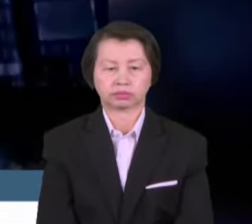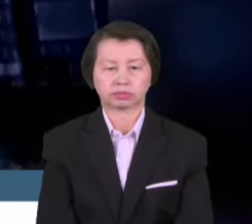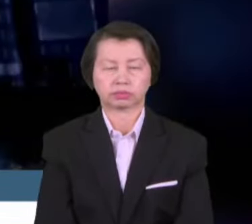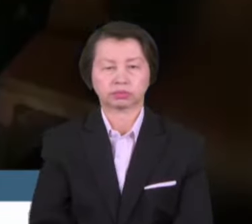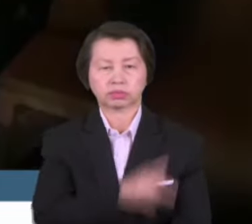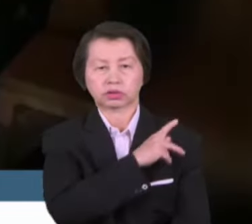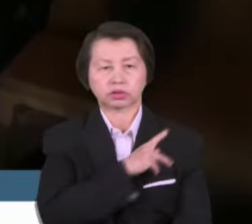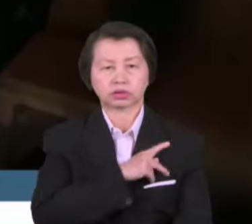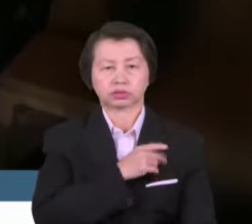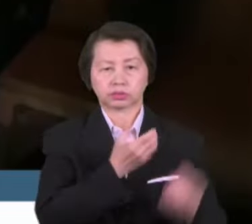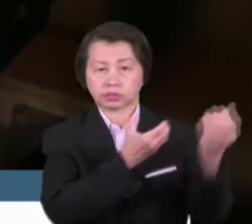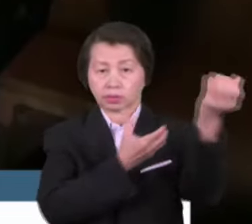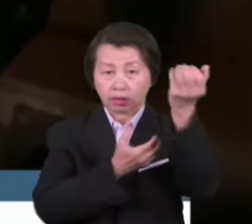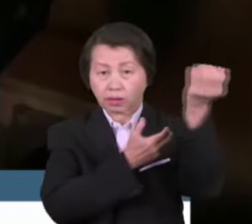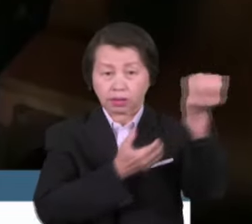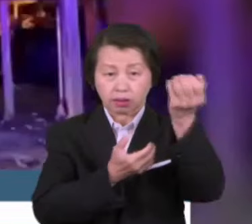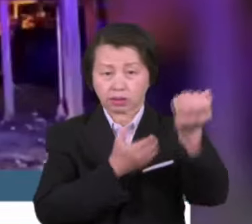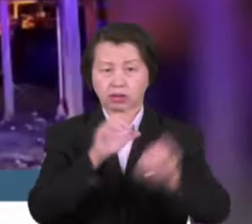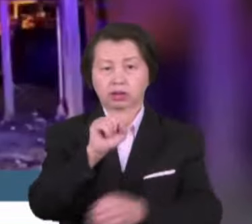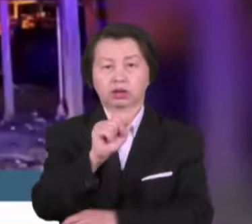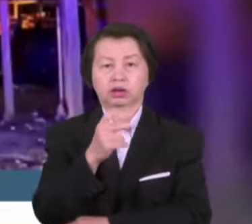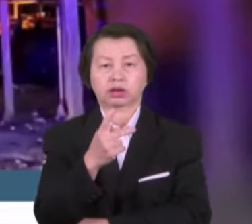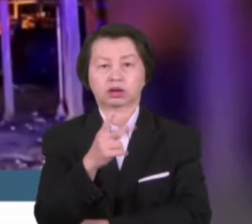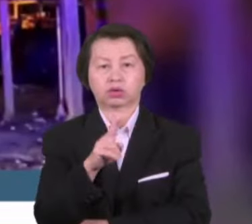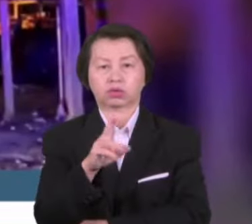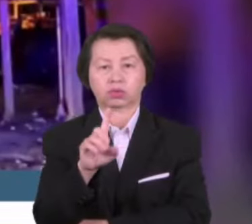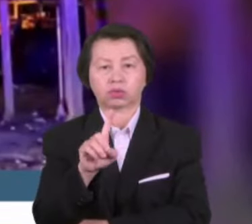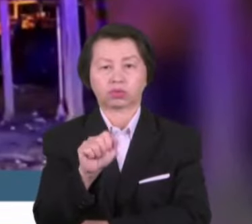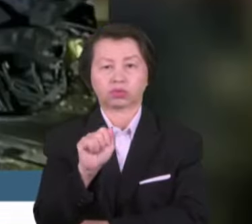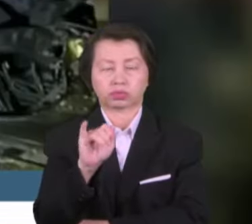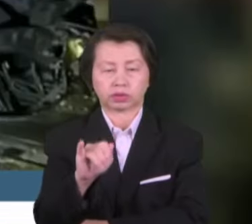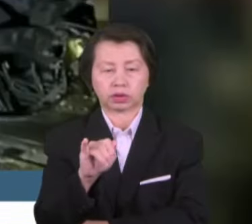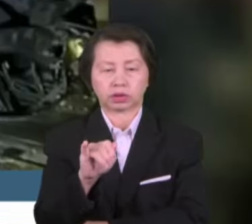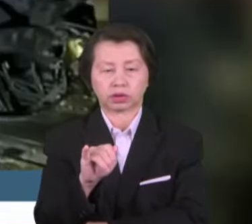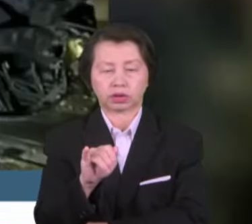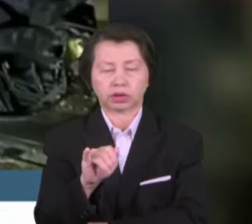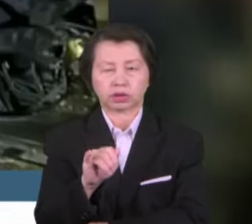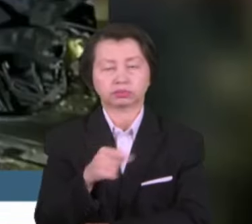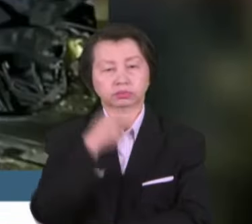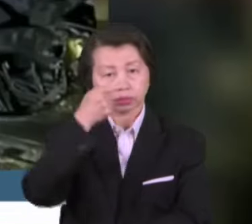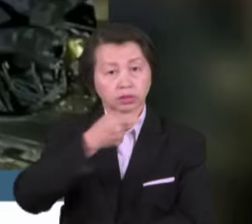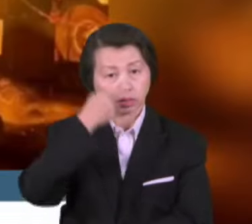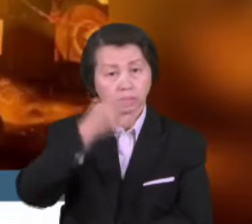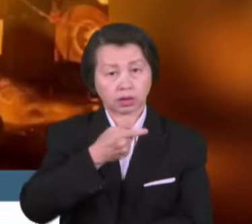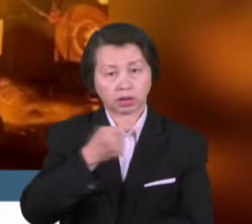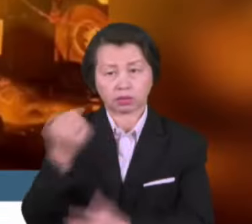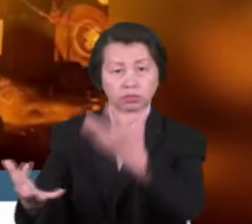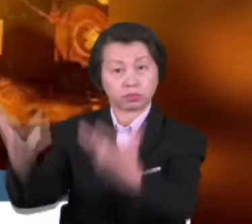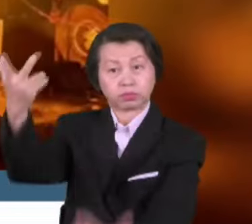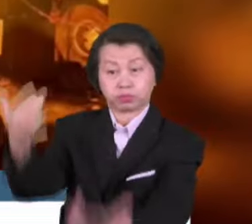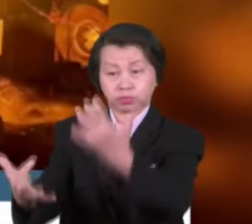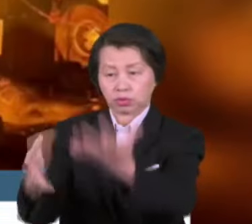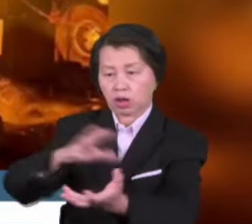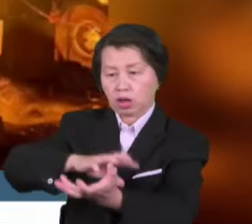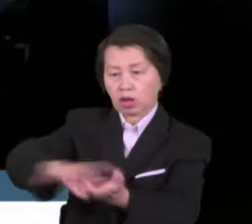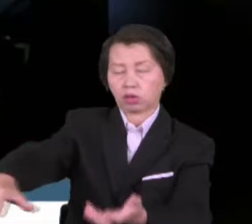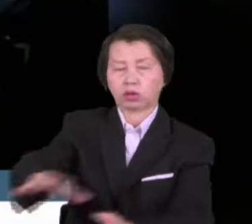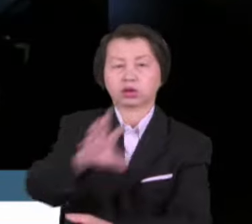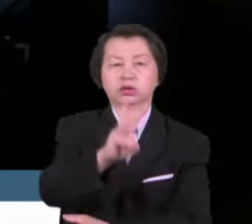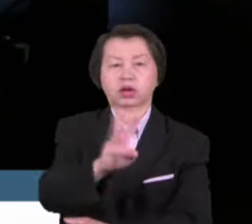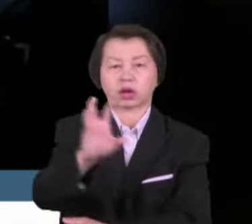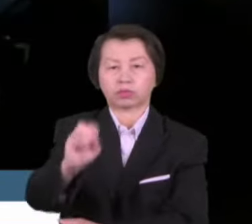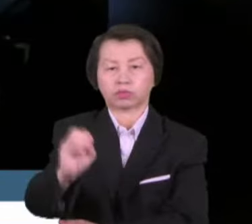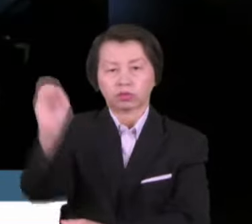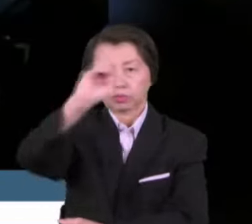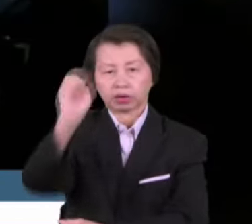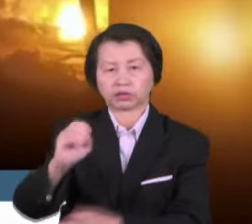ketua Balai Bomba dan kiamat suku Dai penolong kanan penguasa kebakaran memusnahkan 60